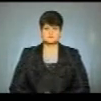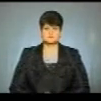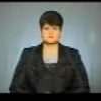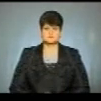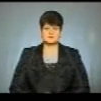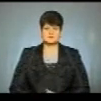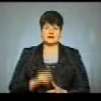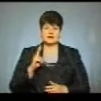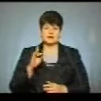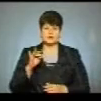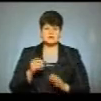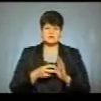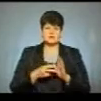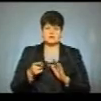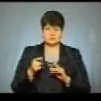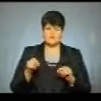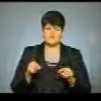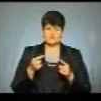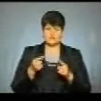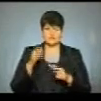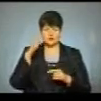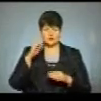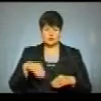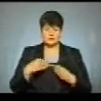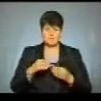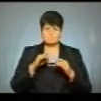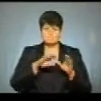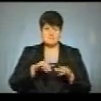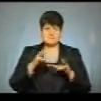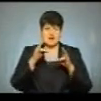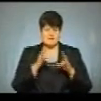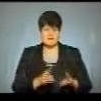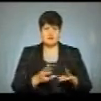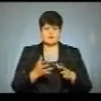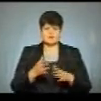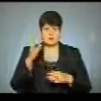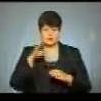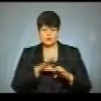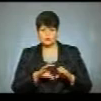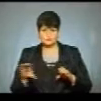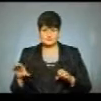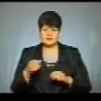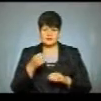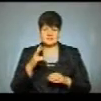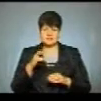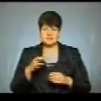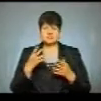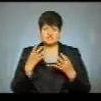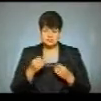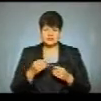На Кривоноса-7 в Тернополі відновили водопостачання після аварії на водопроводі. На 15 квітня трубу ще